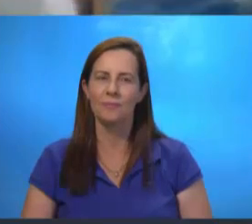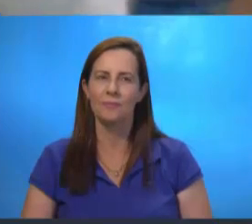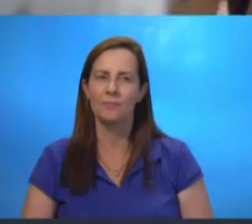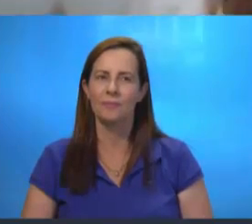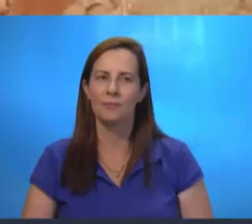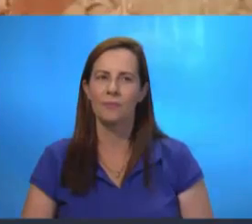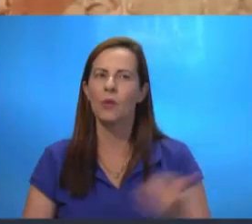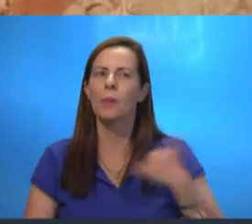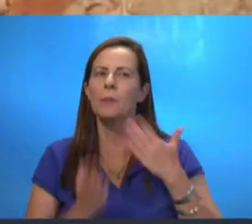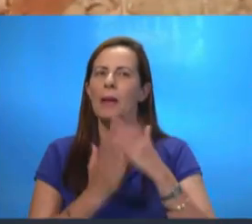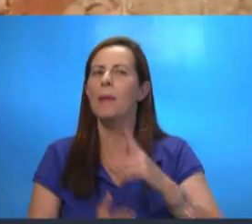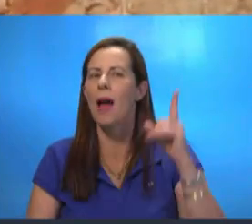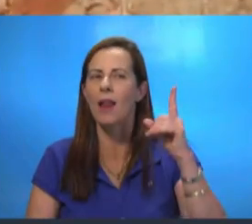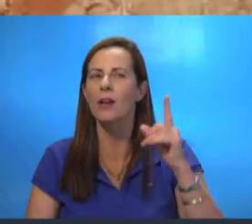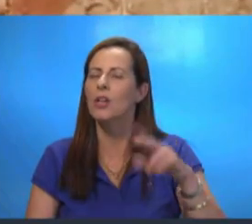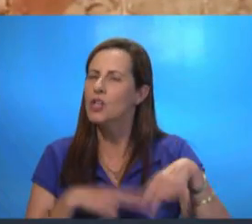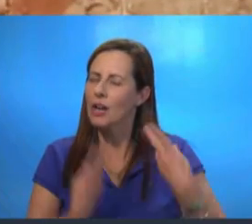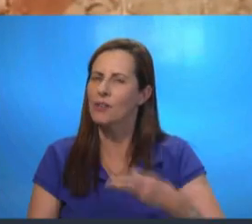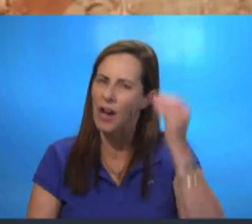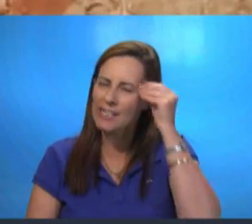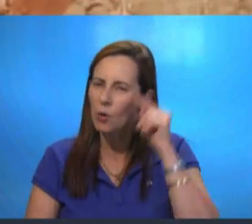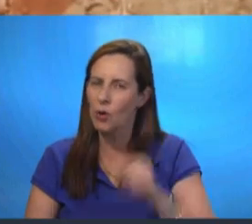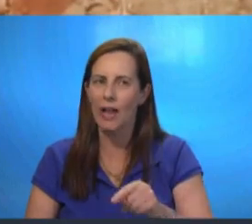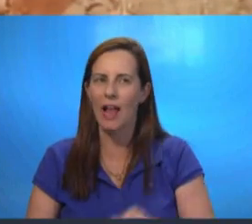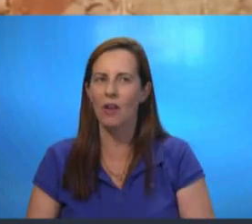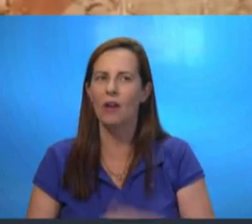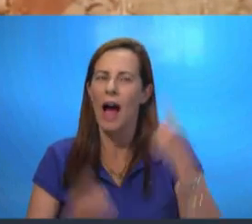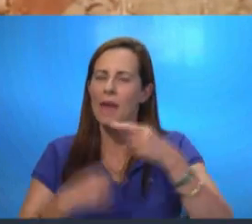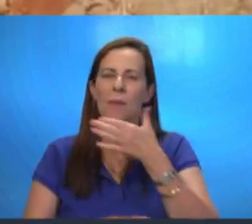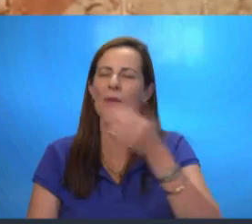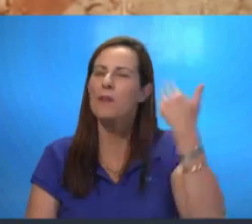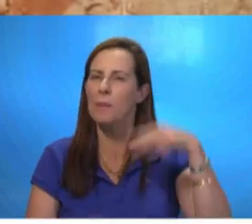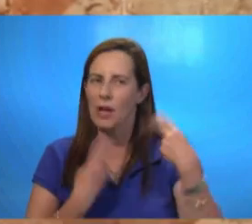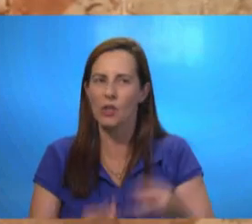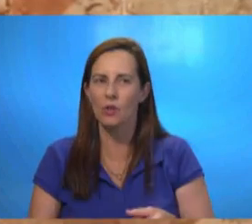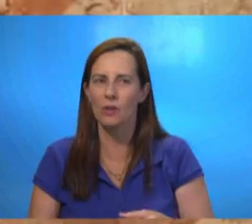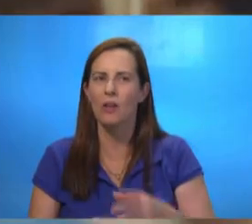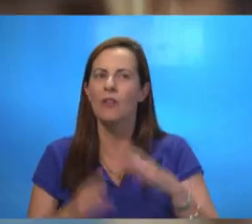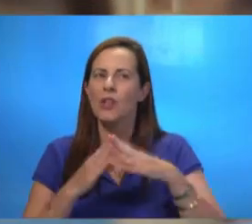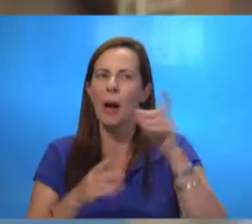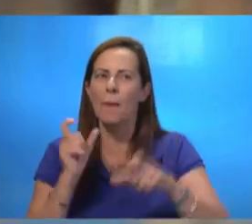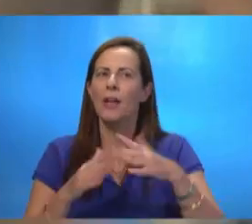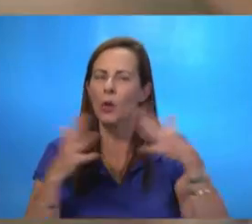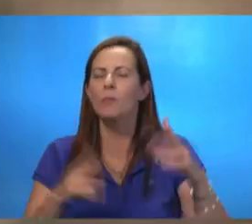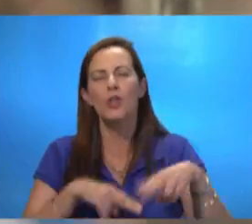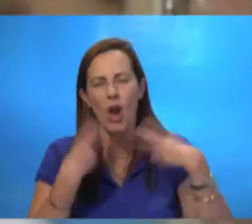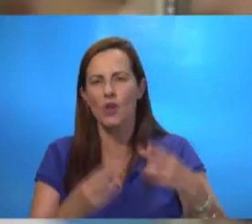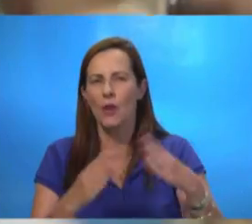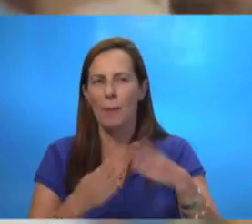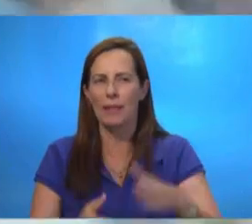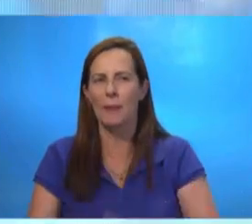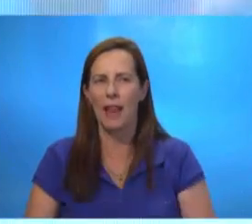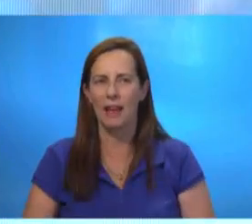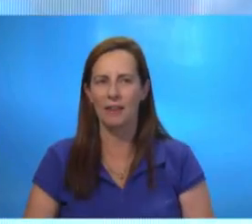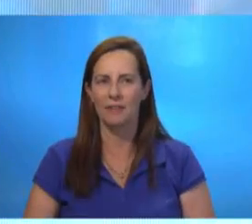ונתמנה מן אללה אני תעוד היי הזכריית והיי האיים החלווה ותעוד היי לביוט הכבירה עמרה בהל